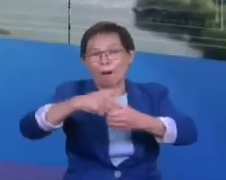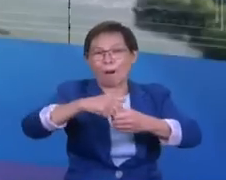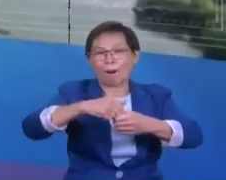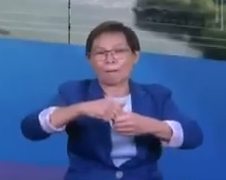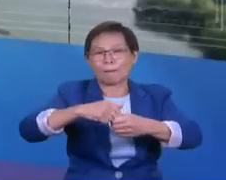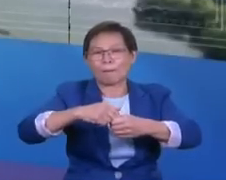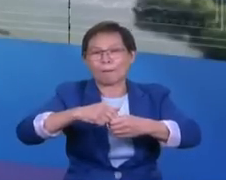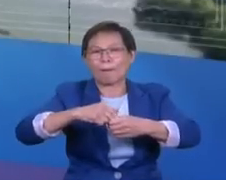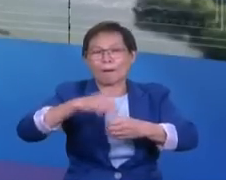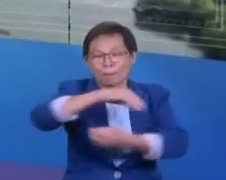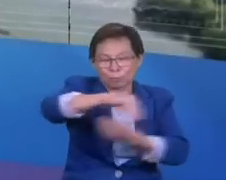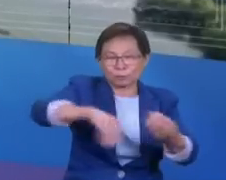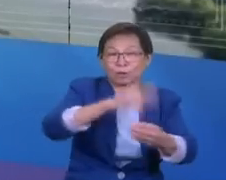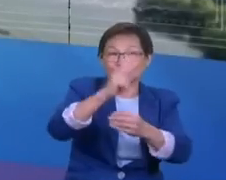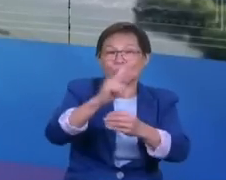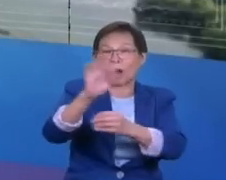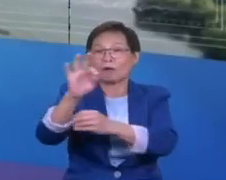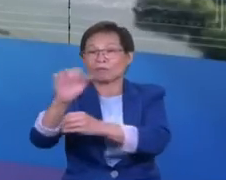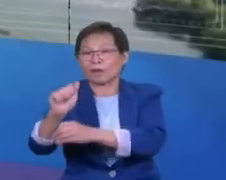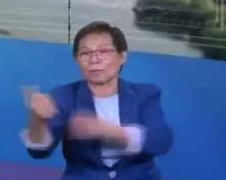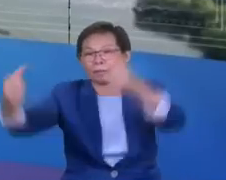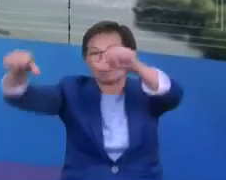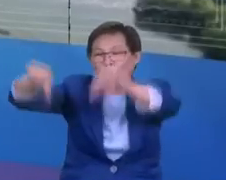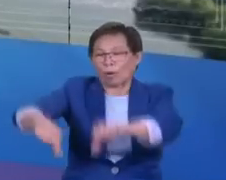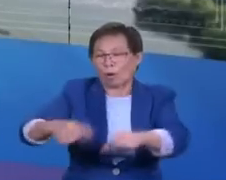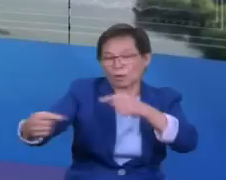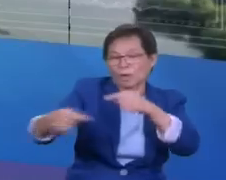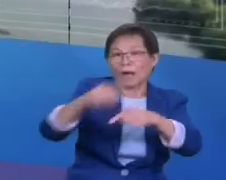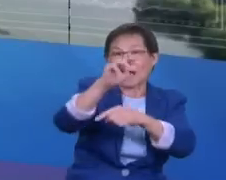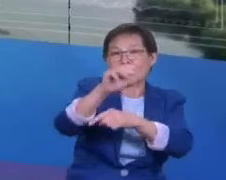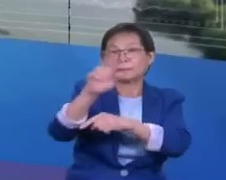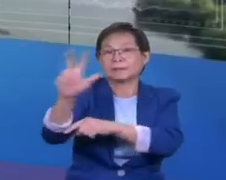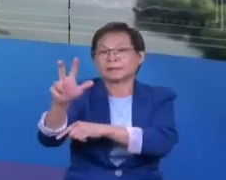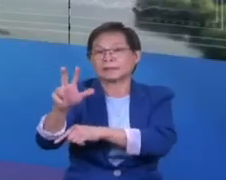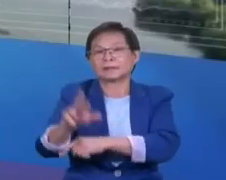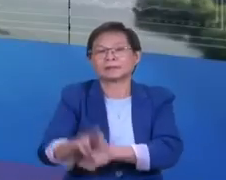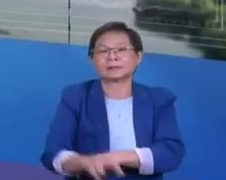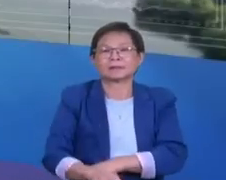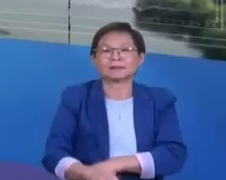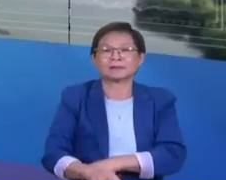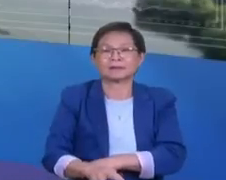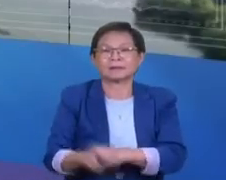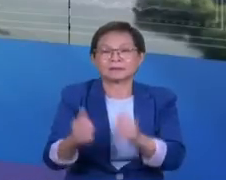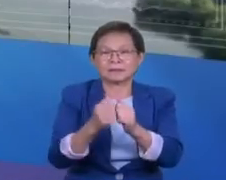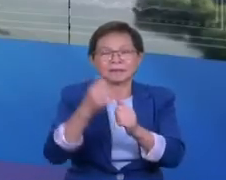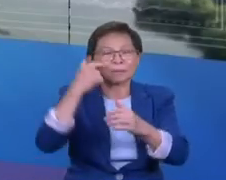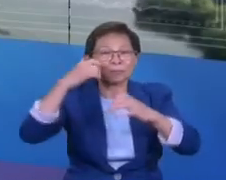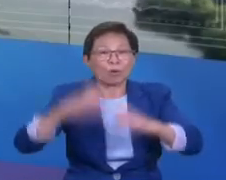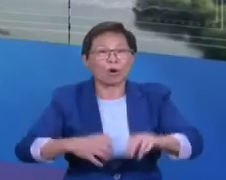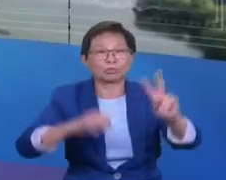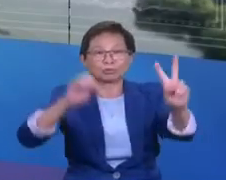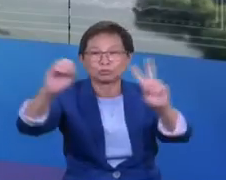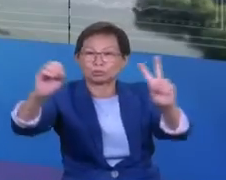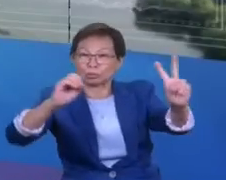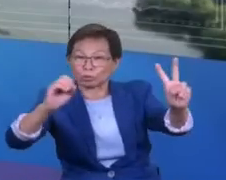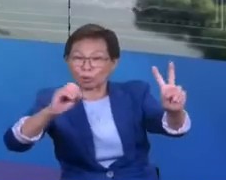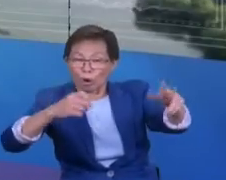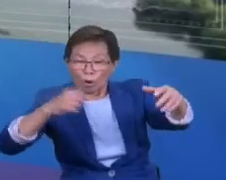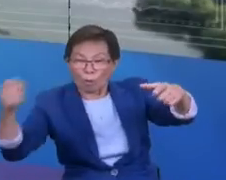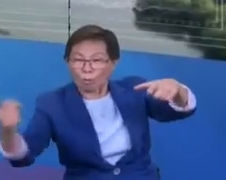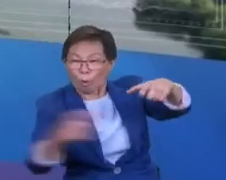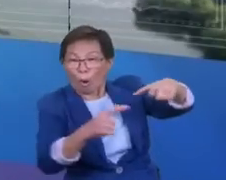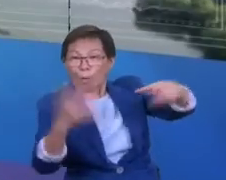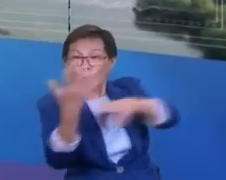kedua Piala FA apabila selesa membenam skuad Liga M3 respectek FC dengan keputusan 2- gol